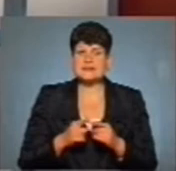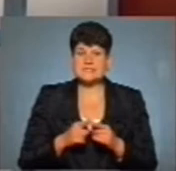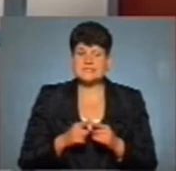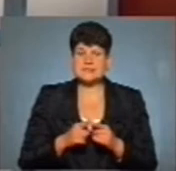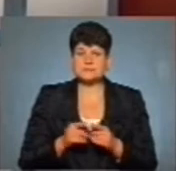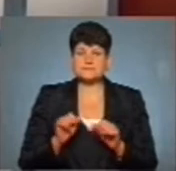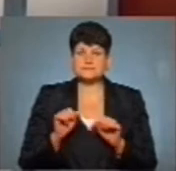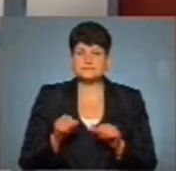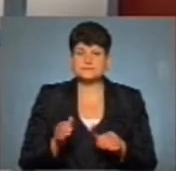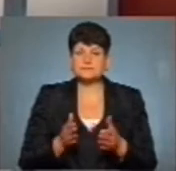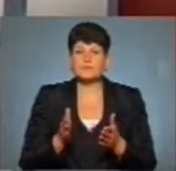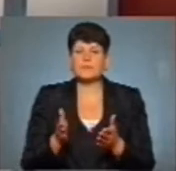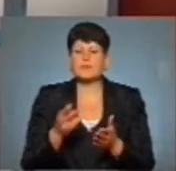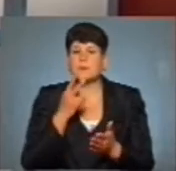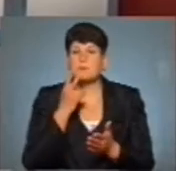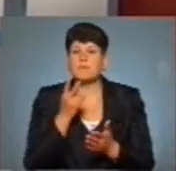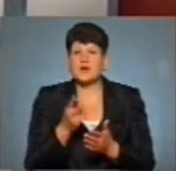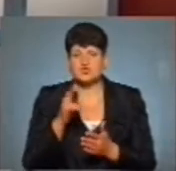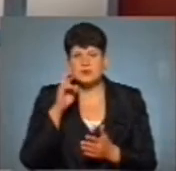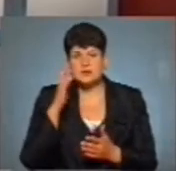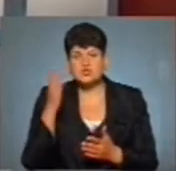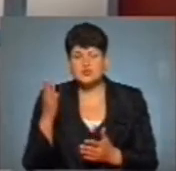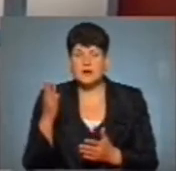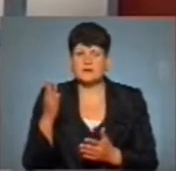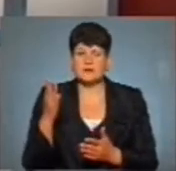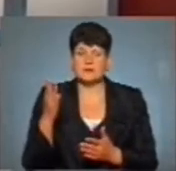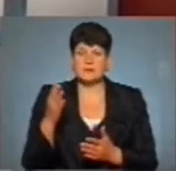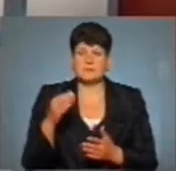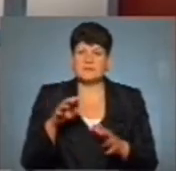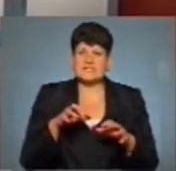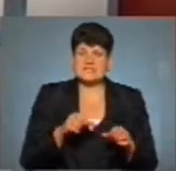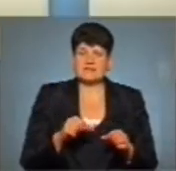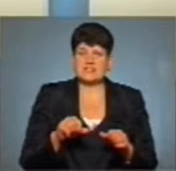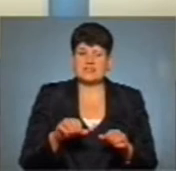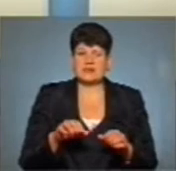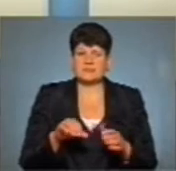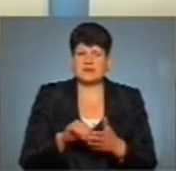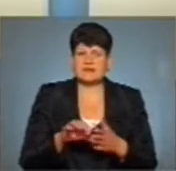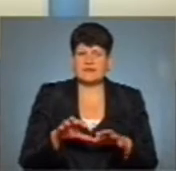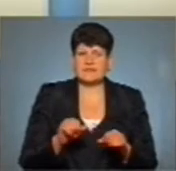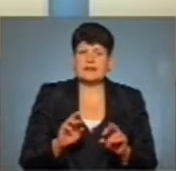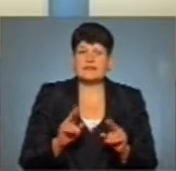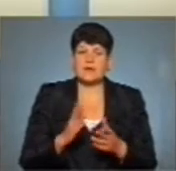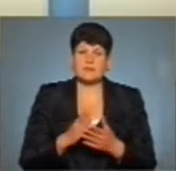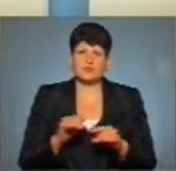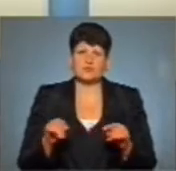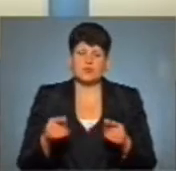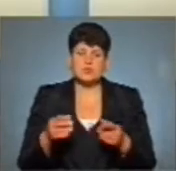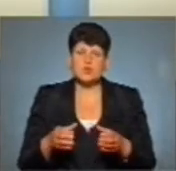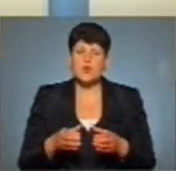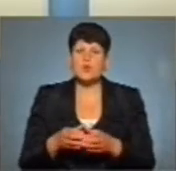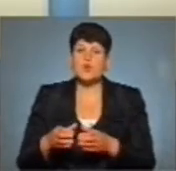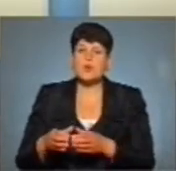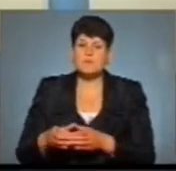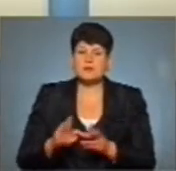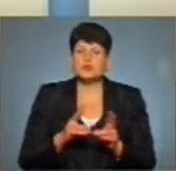карта, тобто бачення там держави, представників влади про те, як би мали утворитися громади, хто з